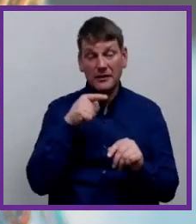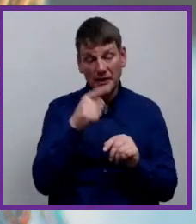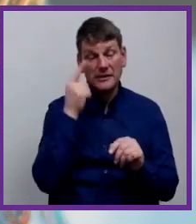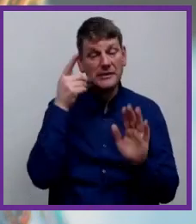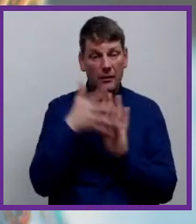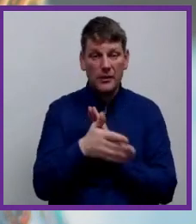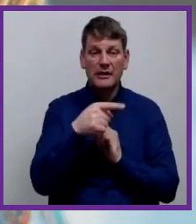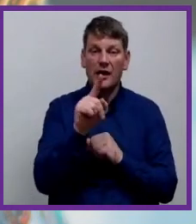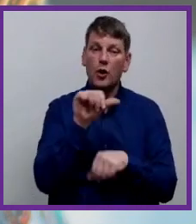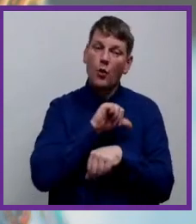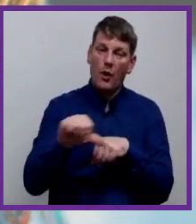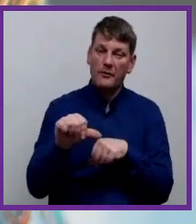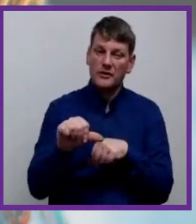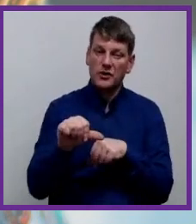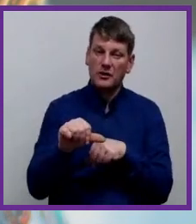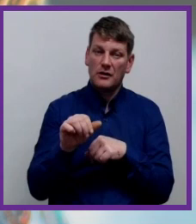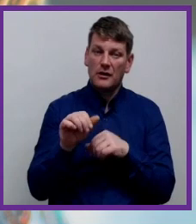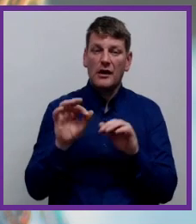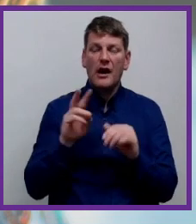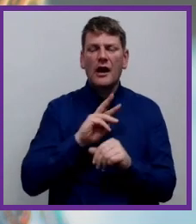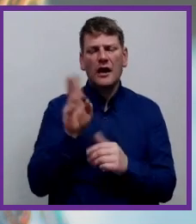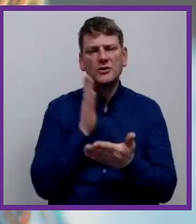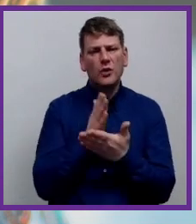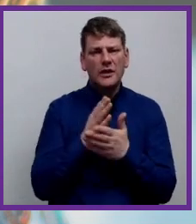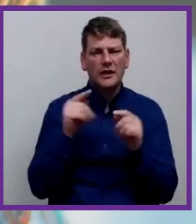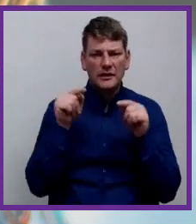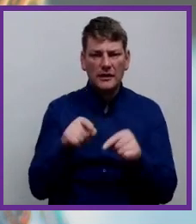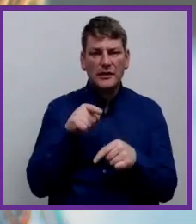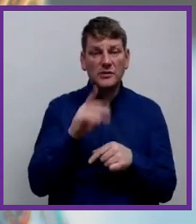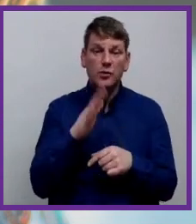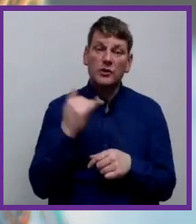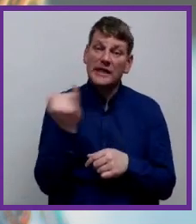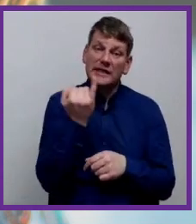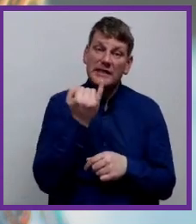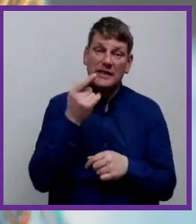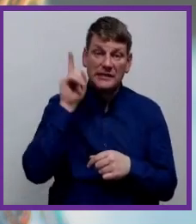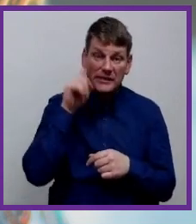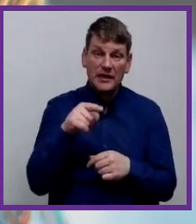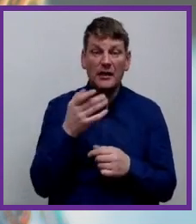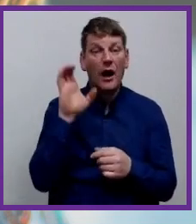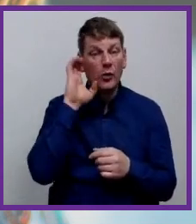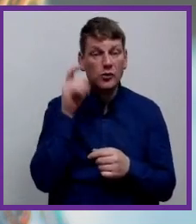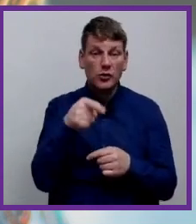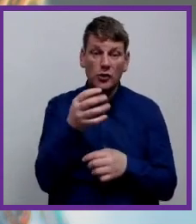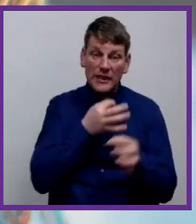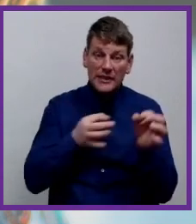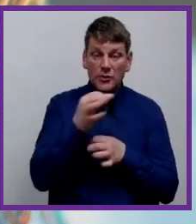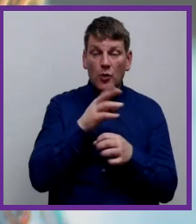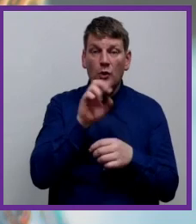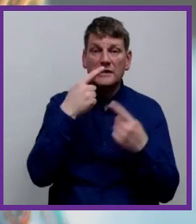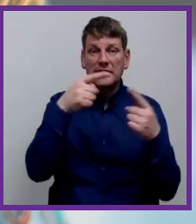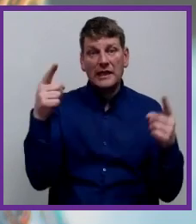tad tā ir tāda robežšķība. Bet kas notiek tad, un tas būtu interesanti zināt, klausītos šo diskusiju no citiem